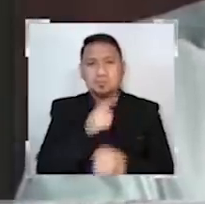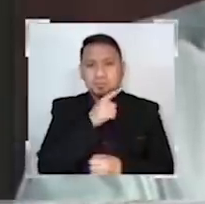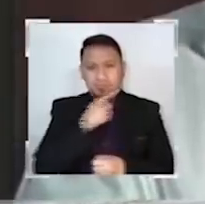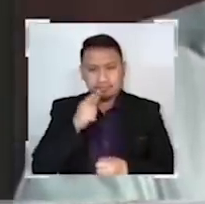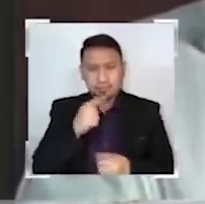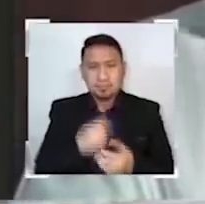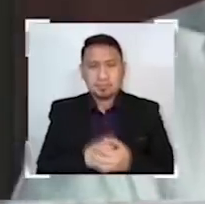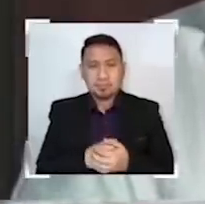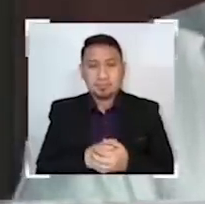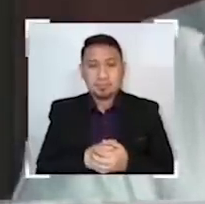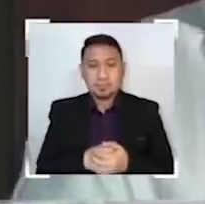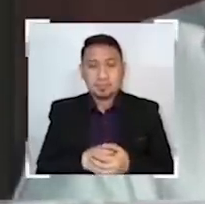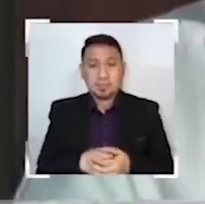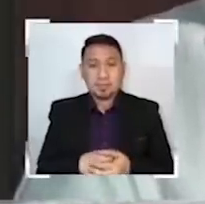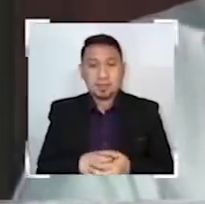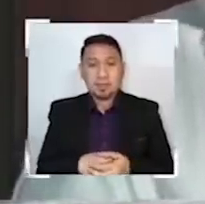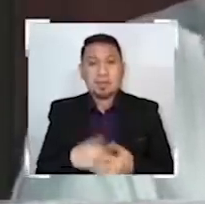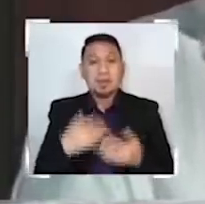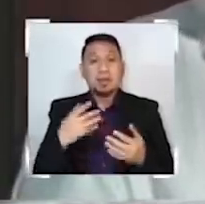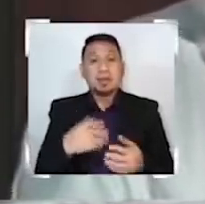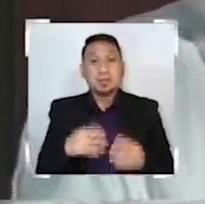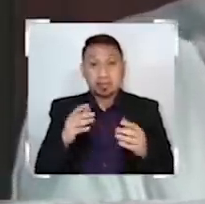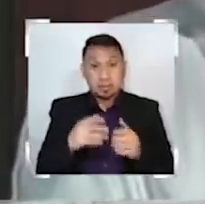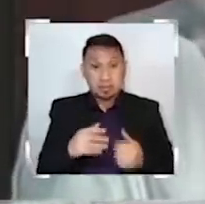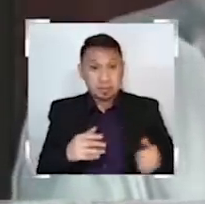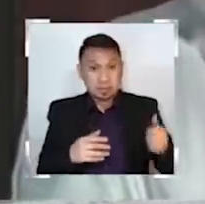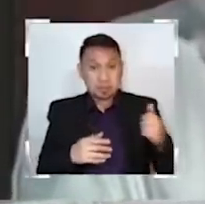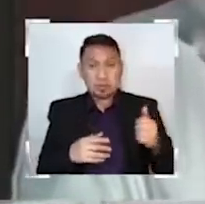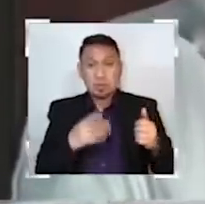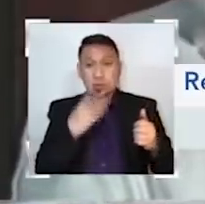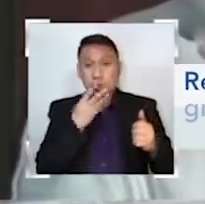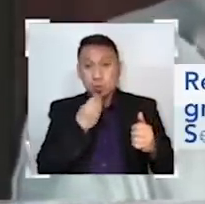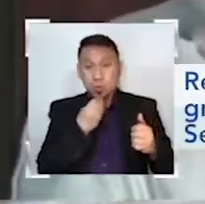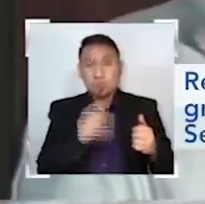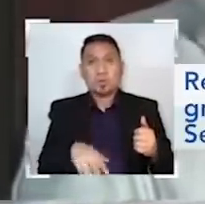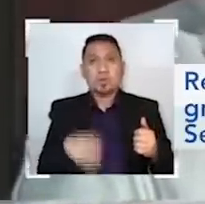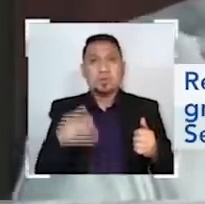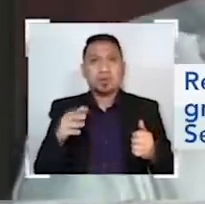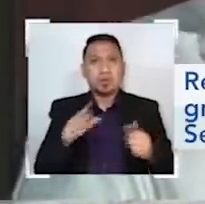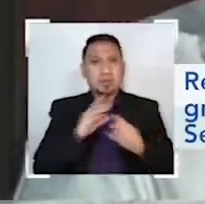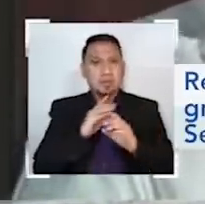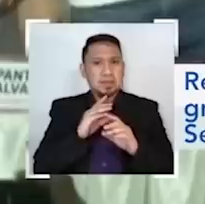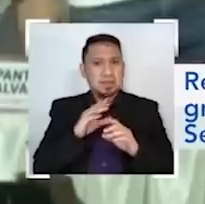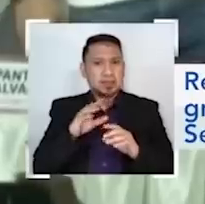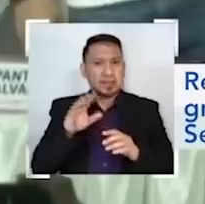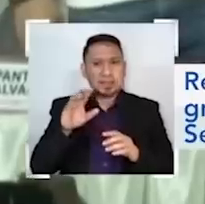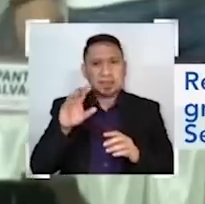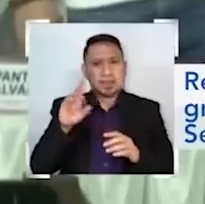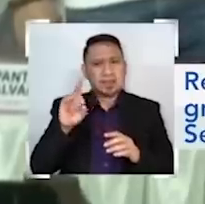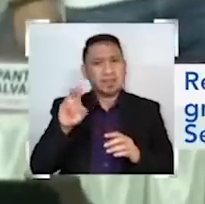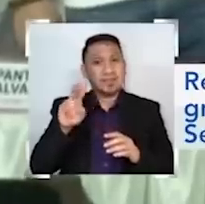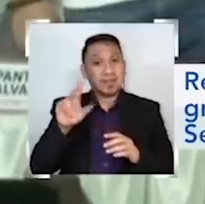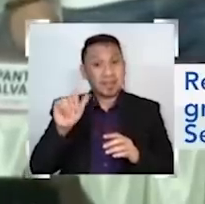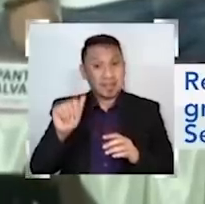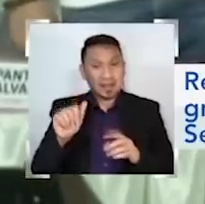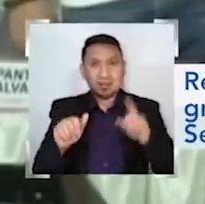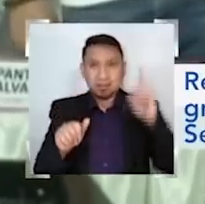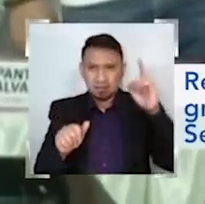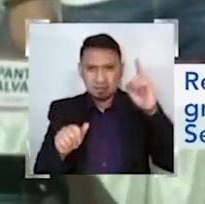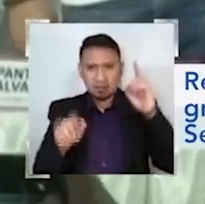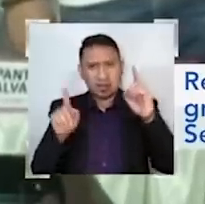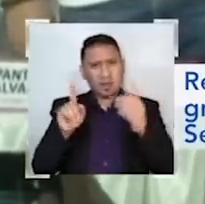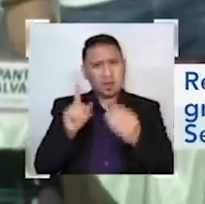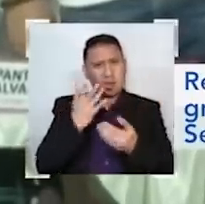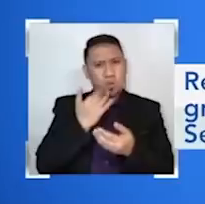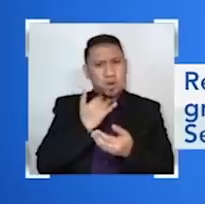Nasurpresa naman si Partido Reforma Chairman Emeritus at Founder na si dating Defense Secretary Renato de Villa sa pagsuporta ni Alvarez